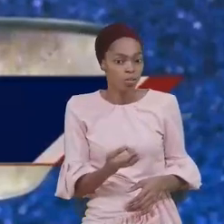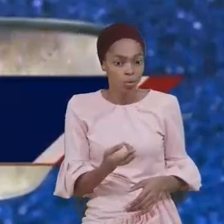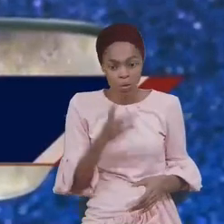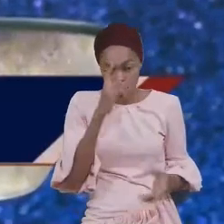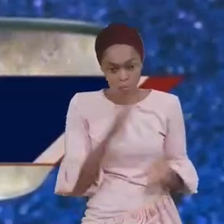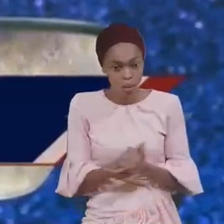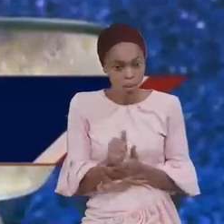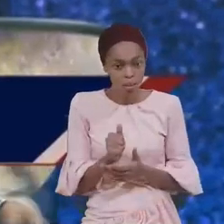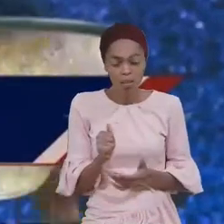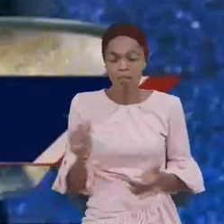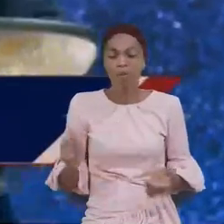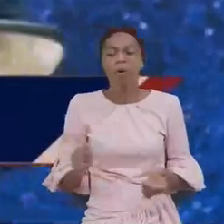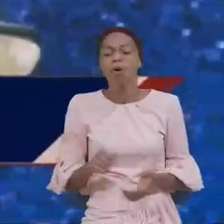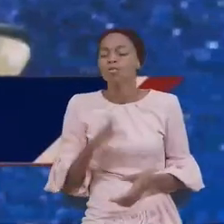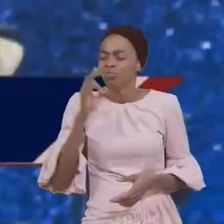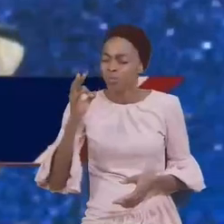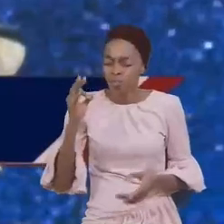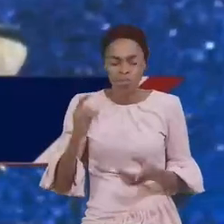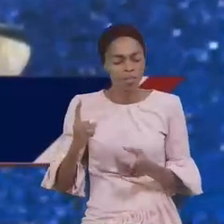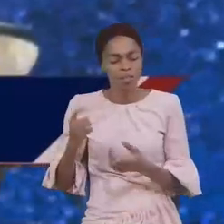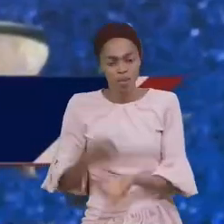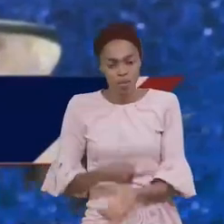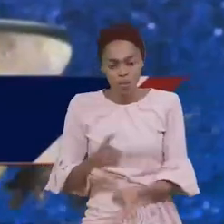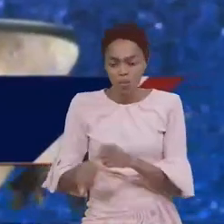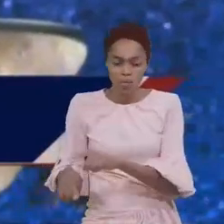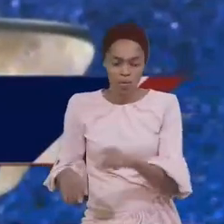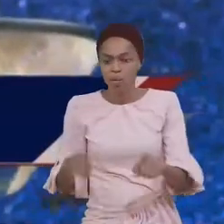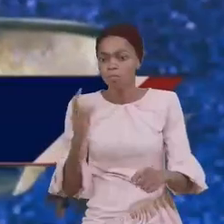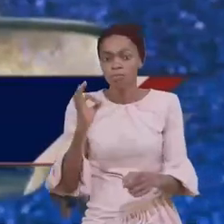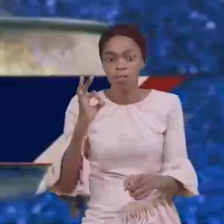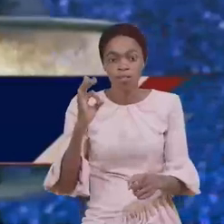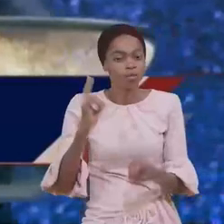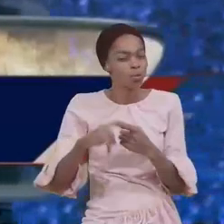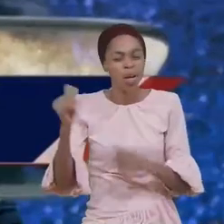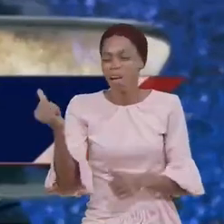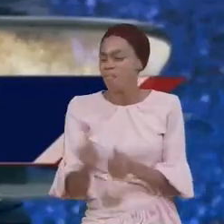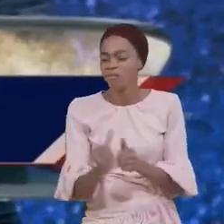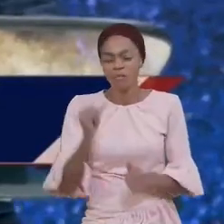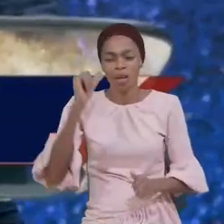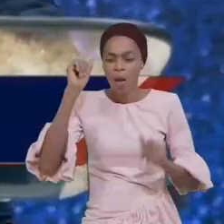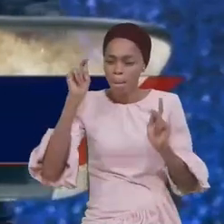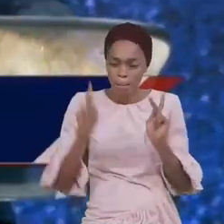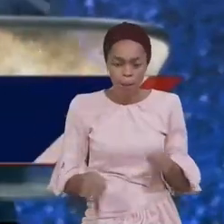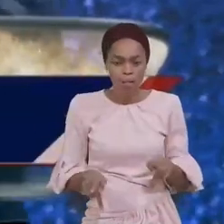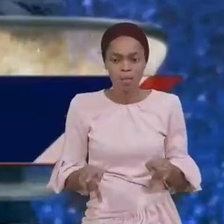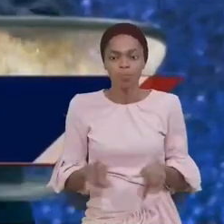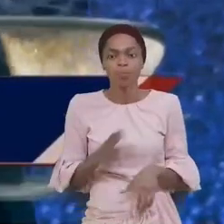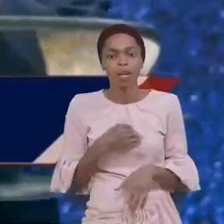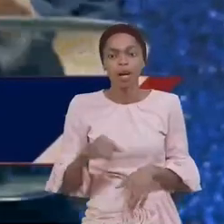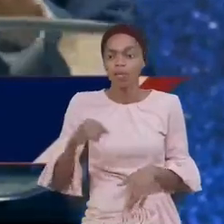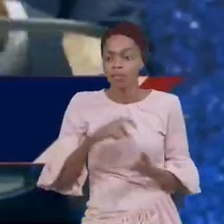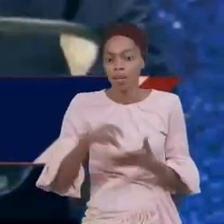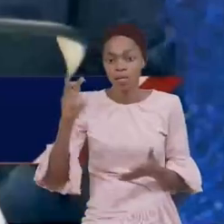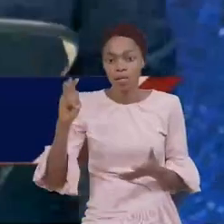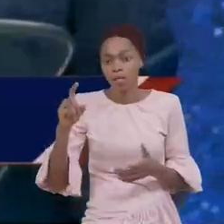religion, prêchez la bonne nouvelle à toute la création. Le verset 16. Celui qui